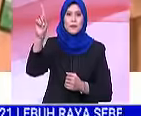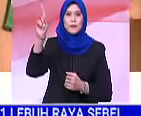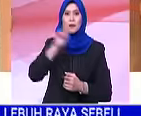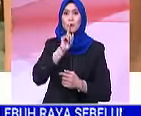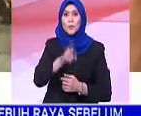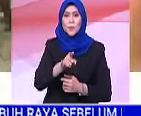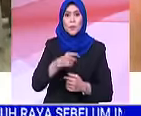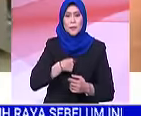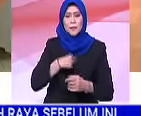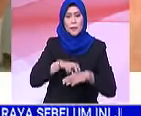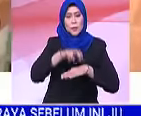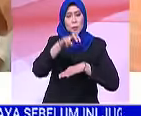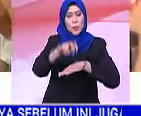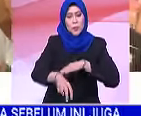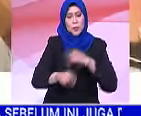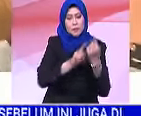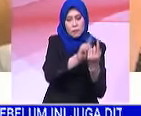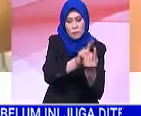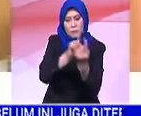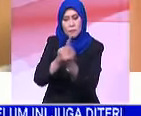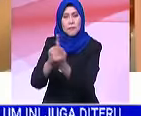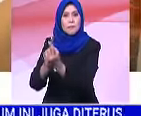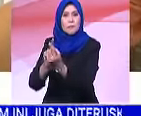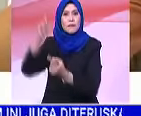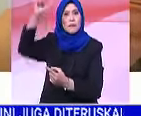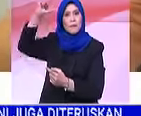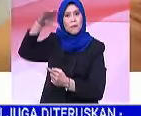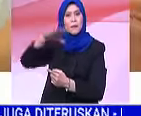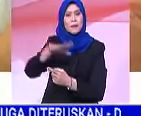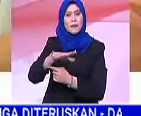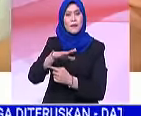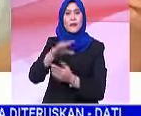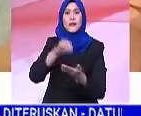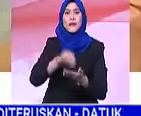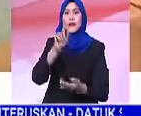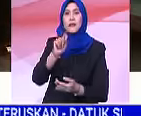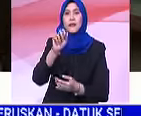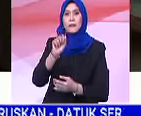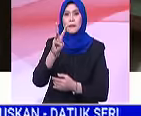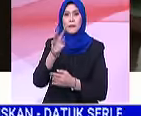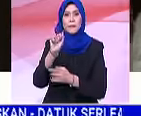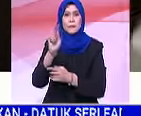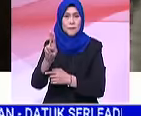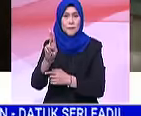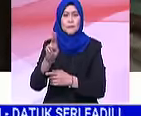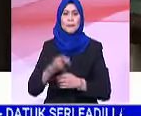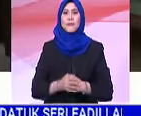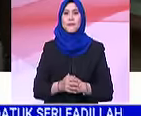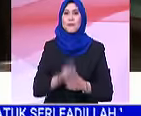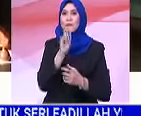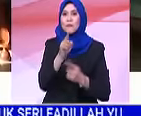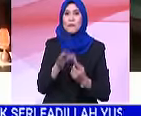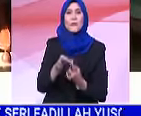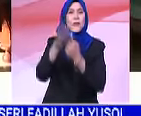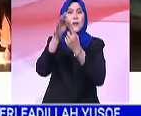Kebetulan saya turun juga mengikut Jelajah Ramadan di Tawau ini. Kita yang istimewa